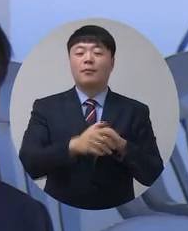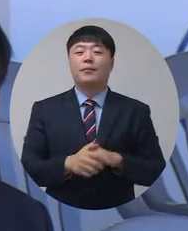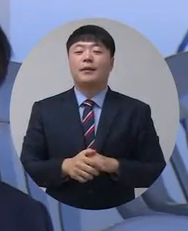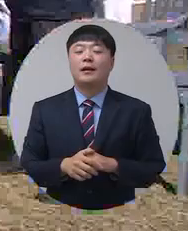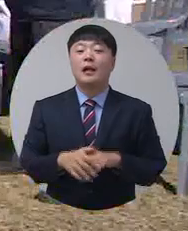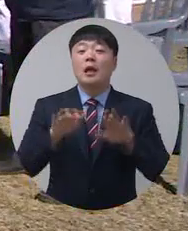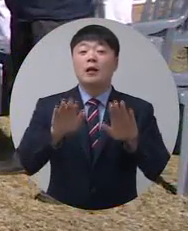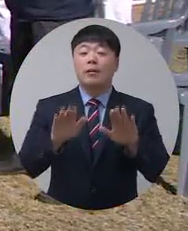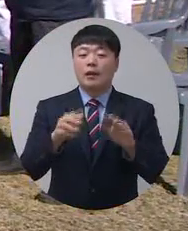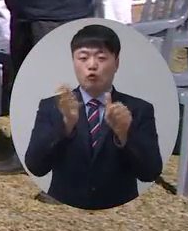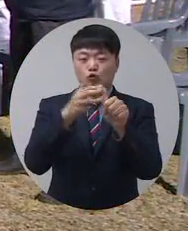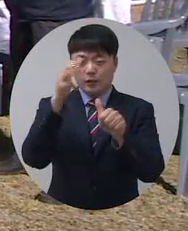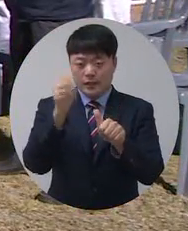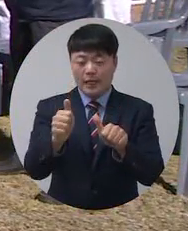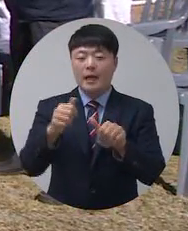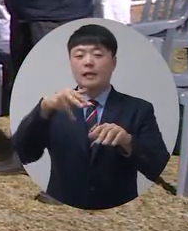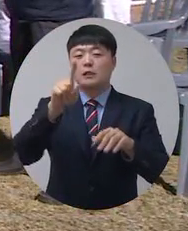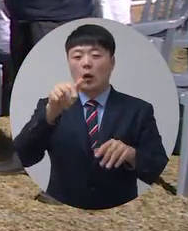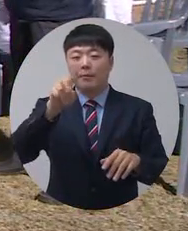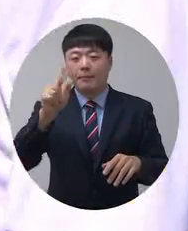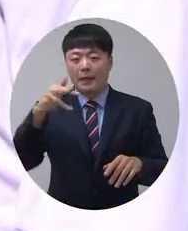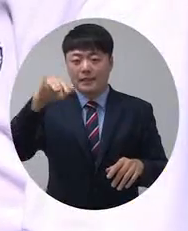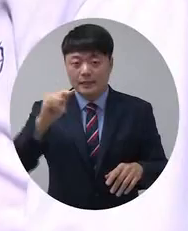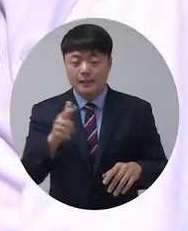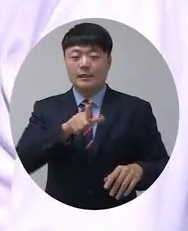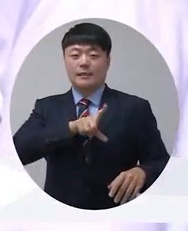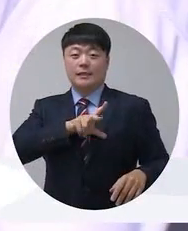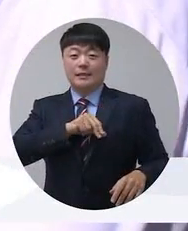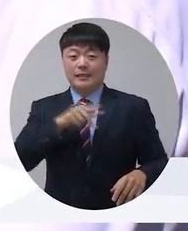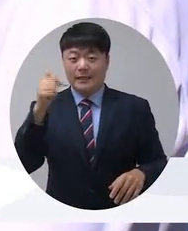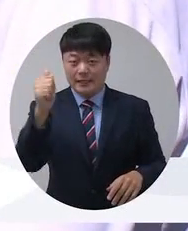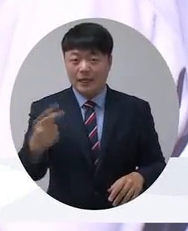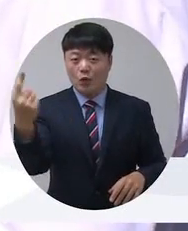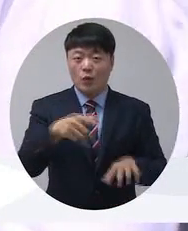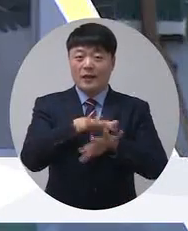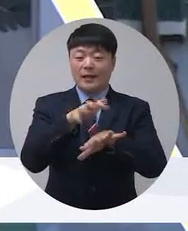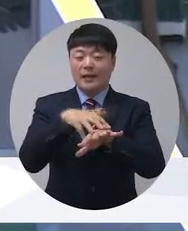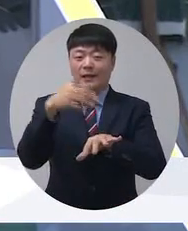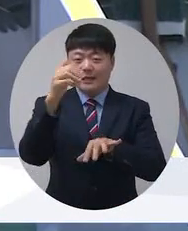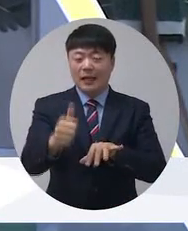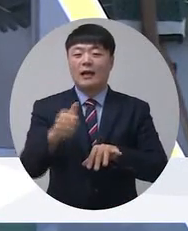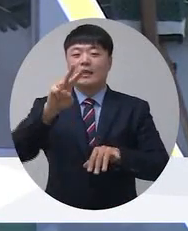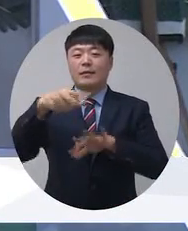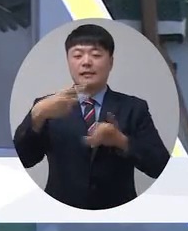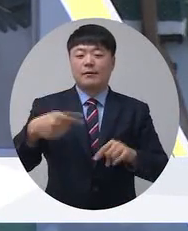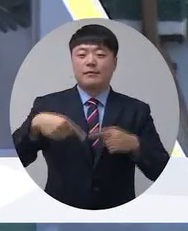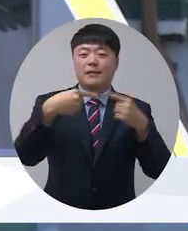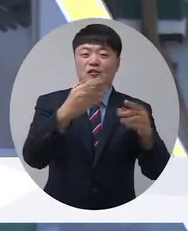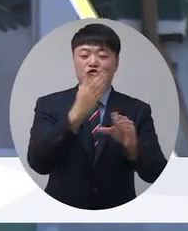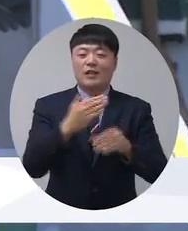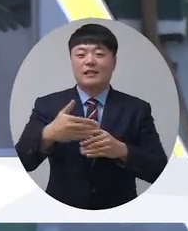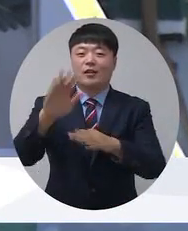대회는 문준희 합천군수, 성만진 합천군의회 의장 등 기관사회단체장 200여 명이 참가한 가운데